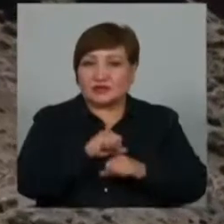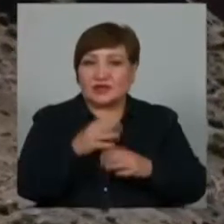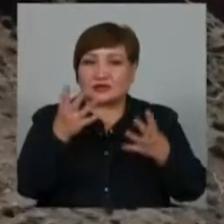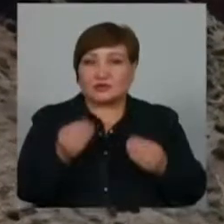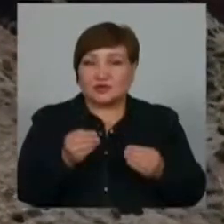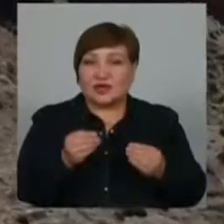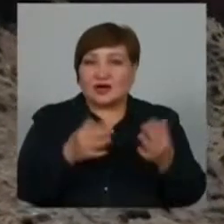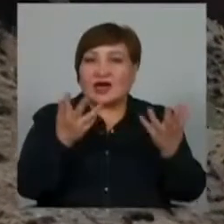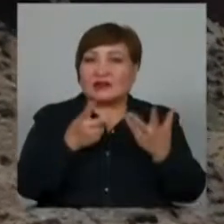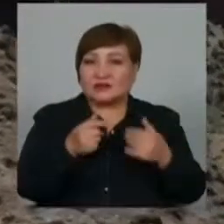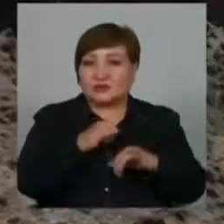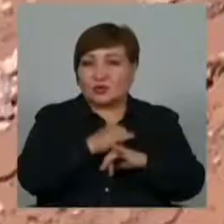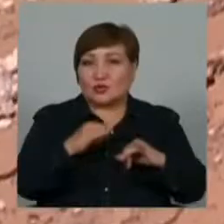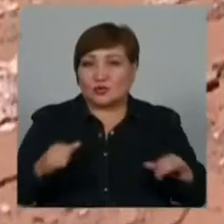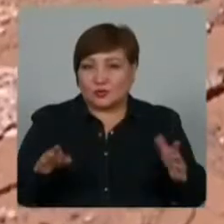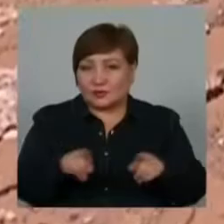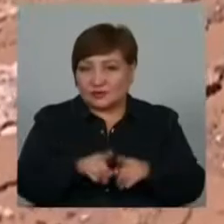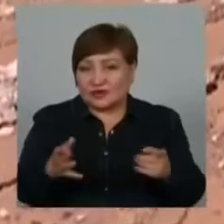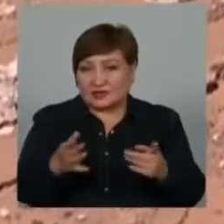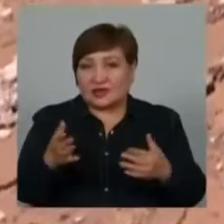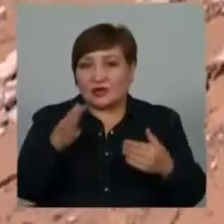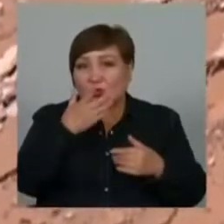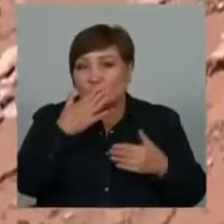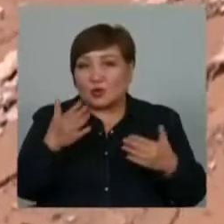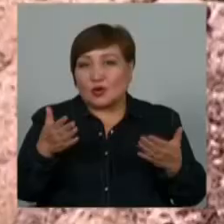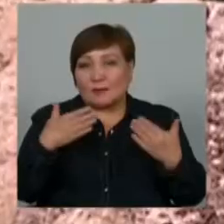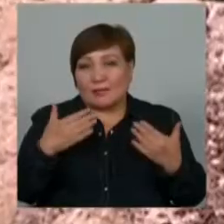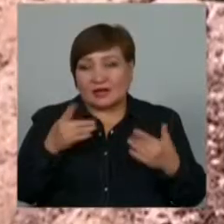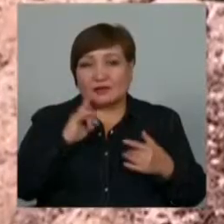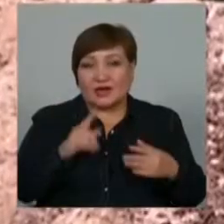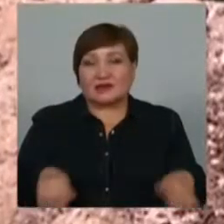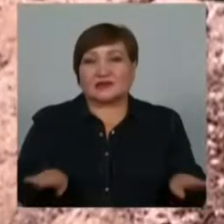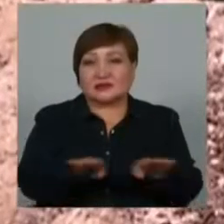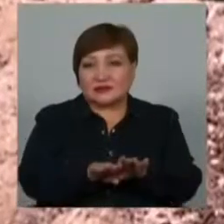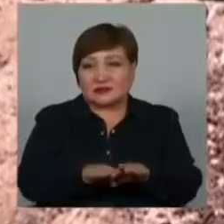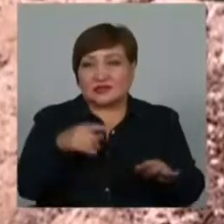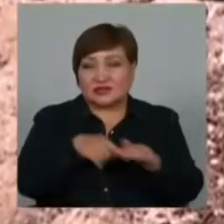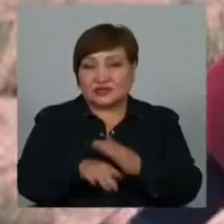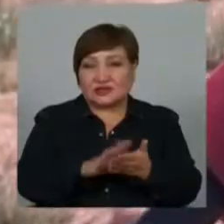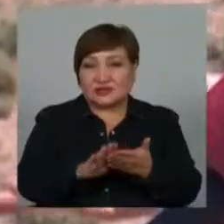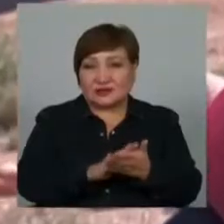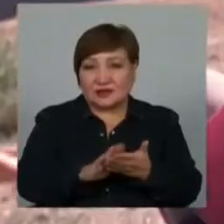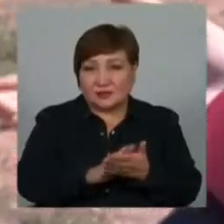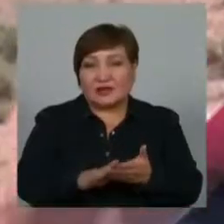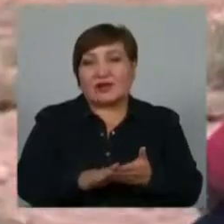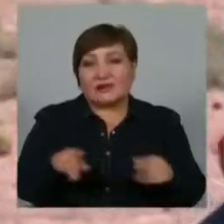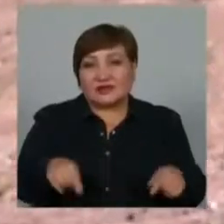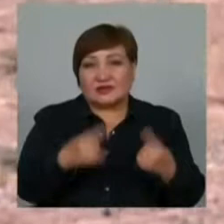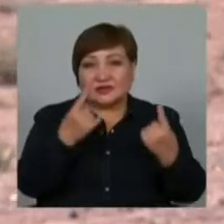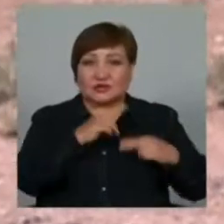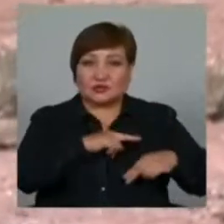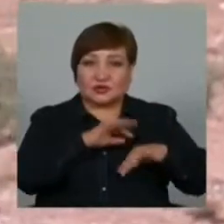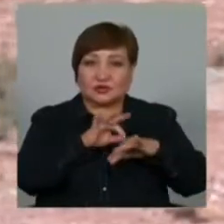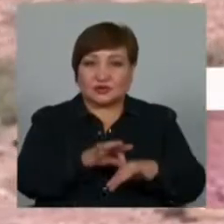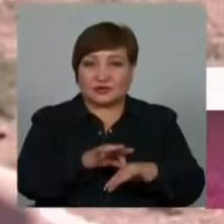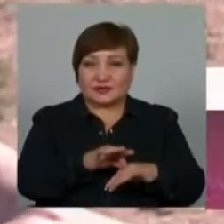Қазір ұлттық парк уақытша жабық, ішкі бөлігін тазалап, ретке келтіру жұмыстары жүргізіліп жатыр. Мы приехали сюда, ехали с